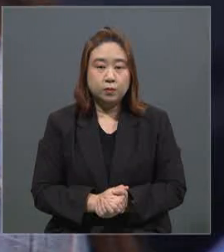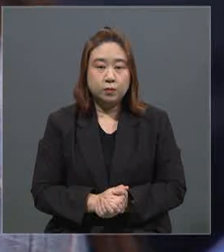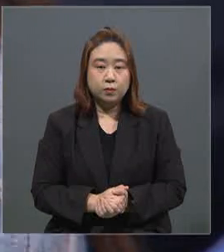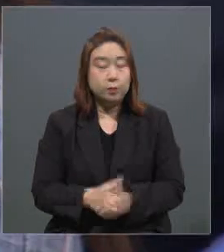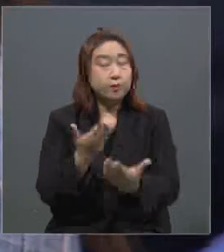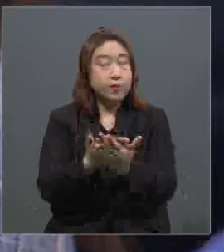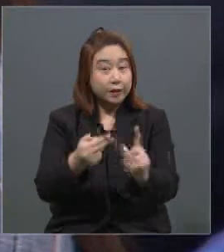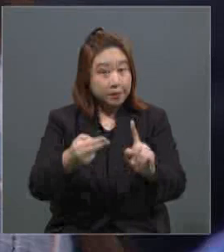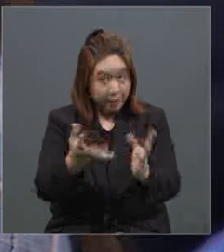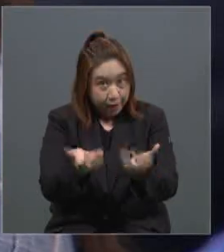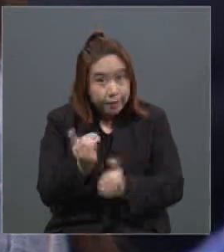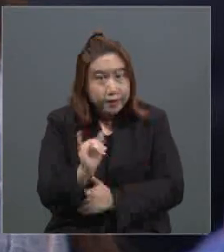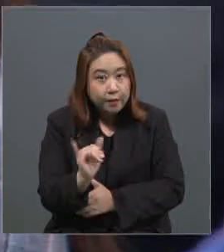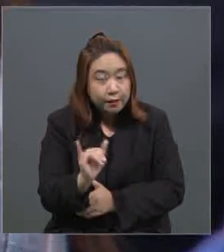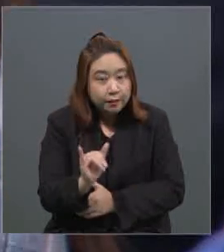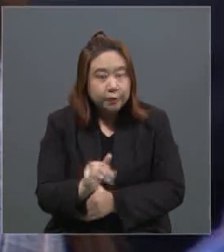ได้เงินหมื่นยัง